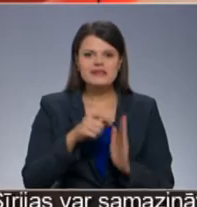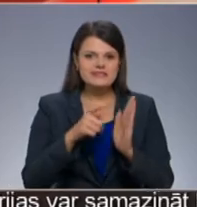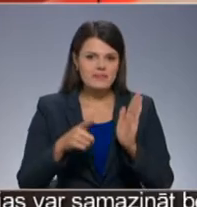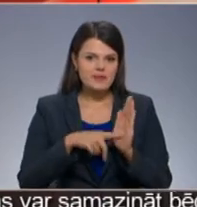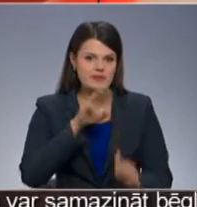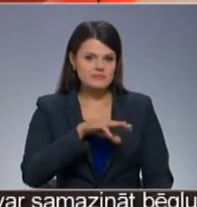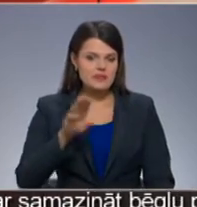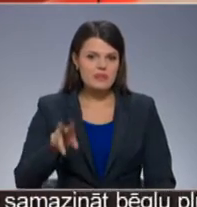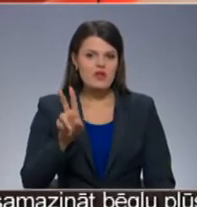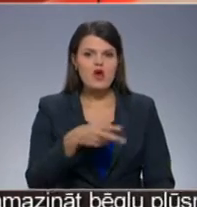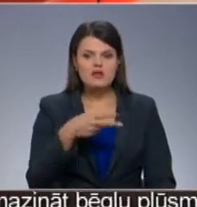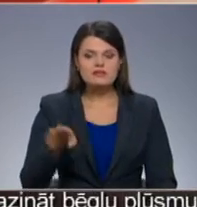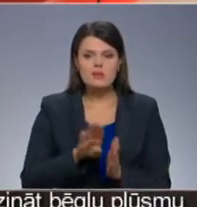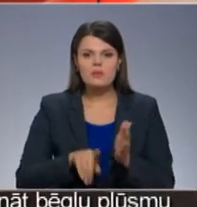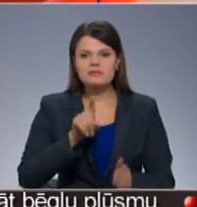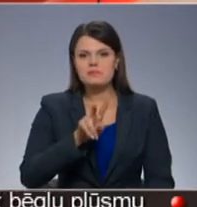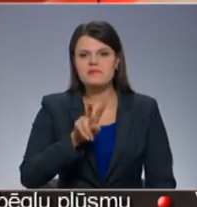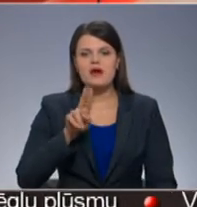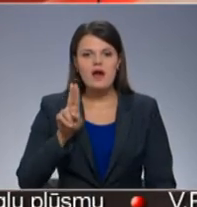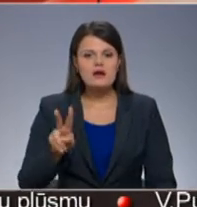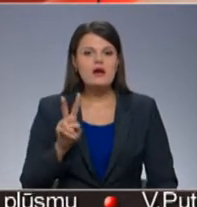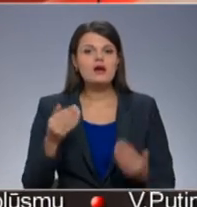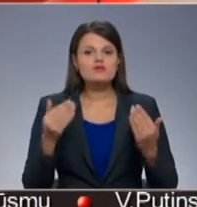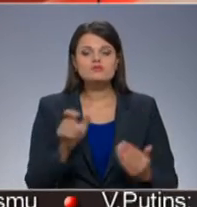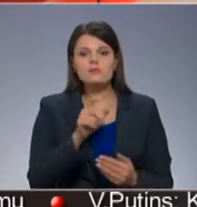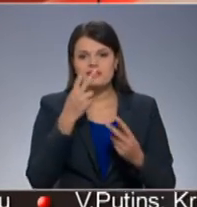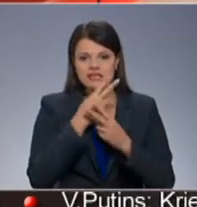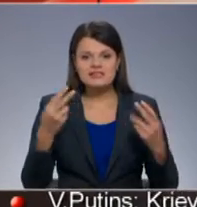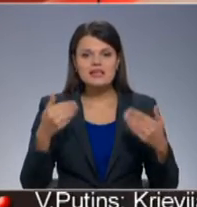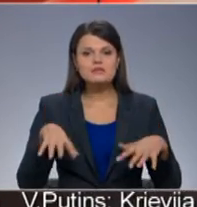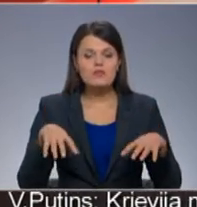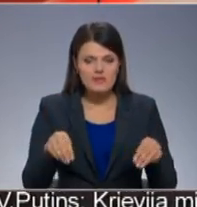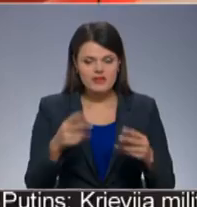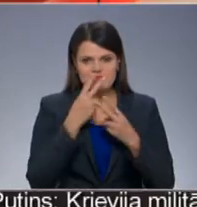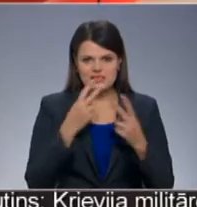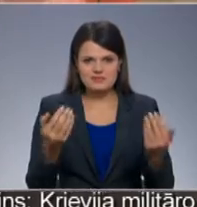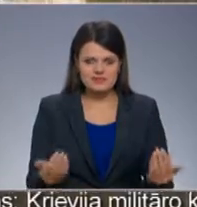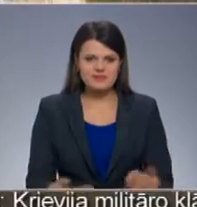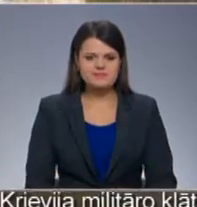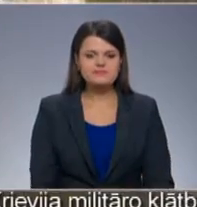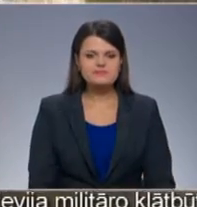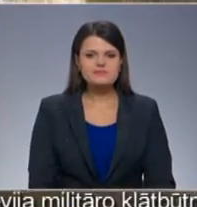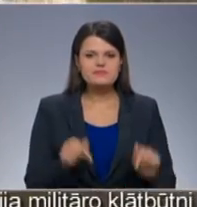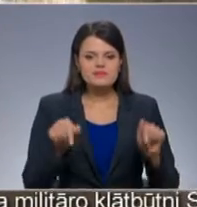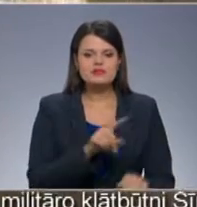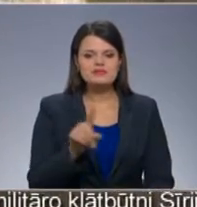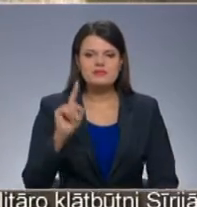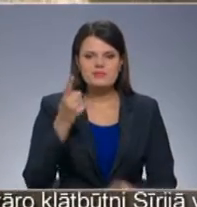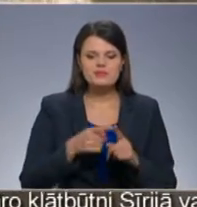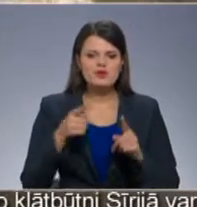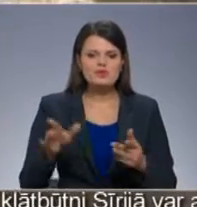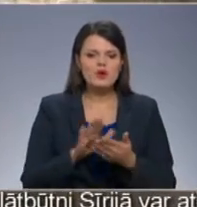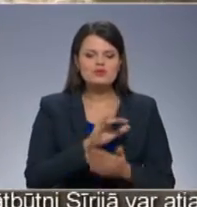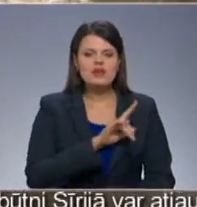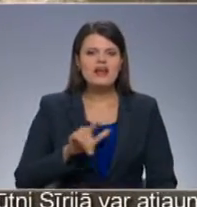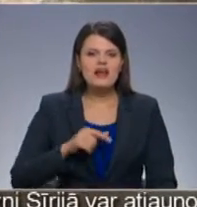miljonus eiro bez PVN, bet kā šobrīd izskatās jau paveiktais, ziņo Lāsma Zute. Šis ir pirmais posms uz